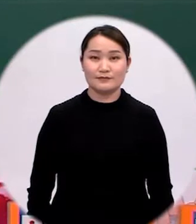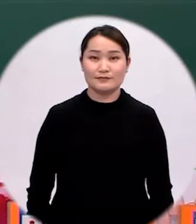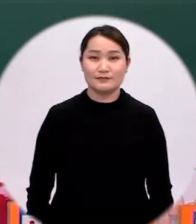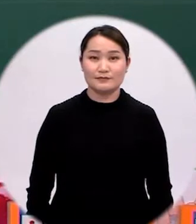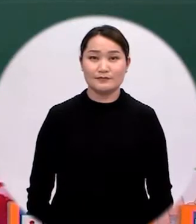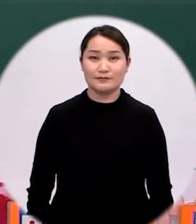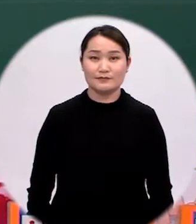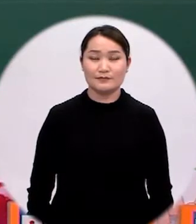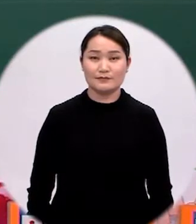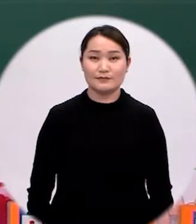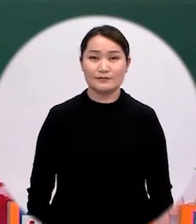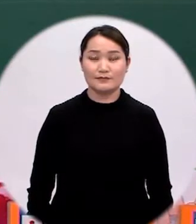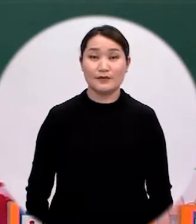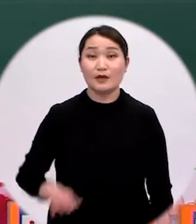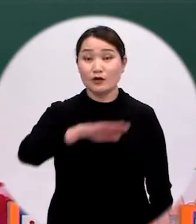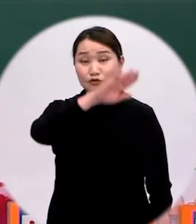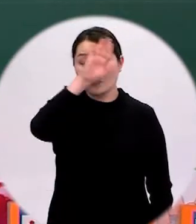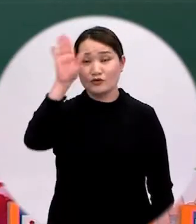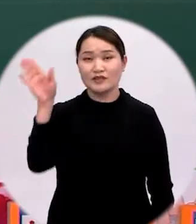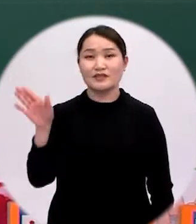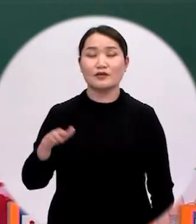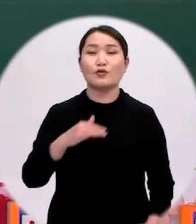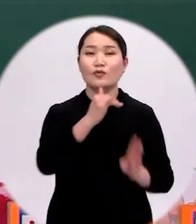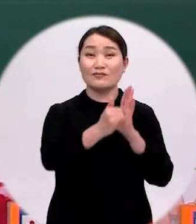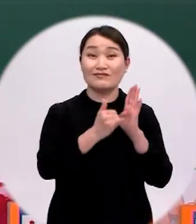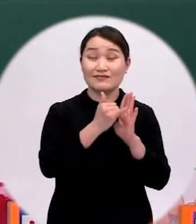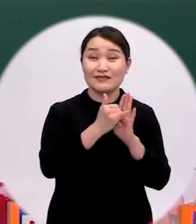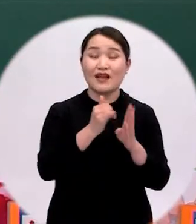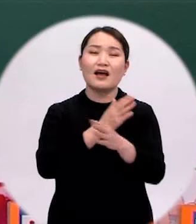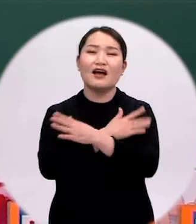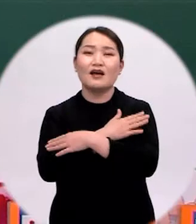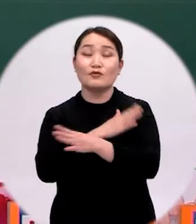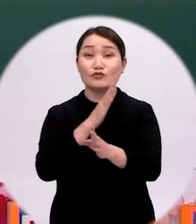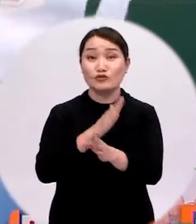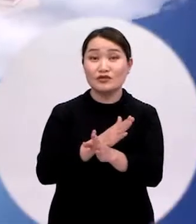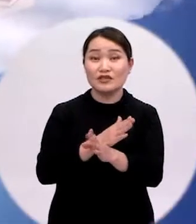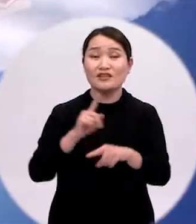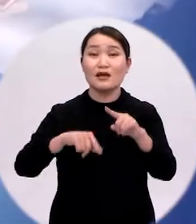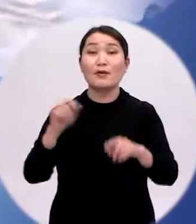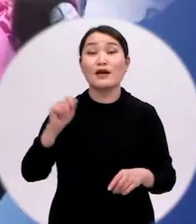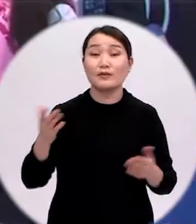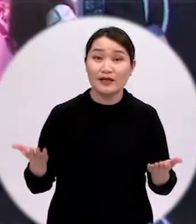Харин зуны амралт дуусаад ямар баяр болох вэ?